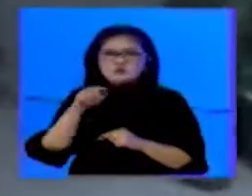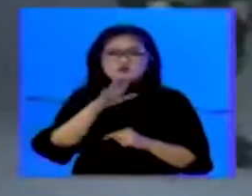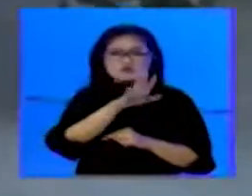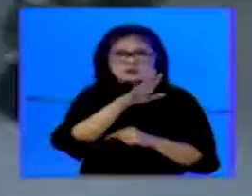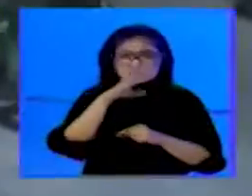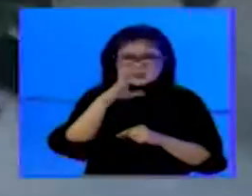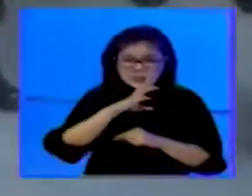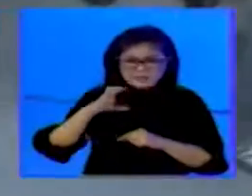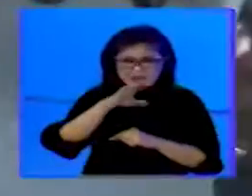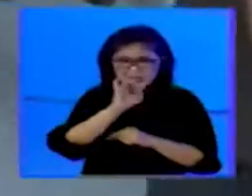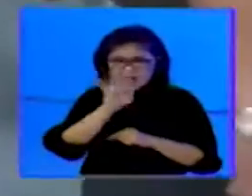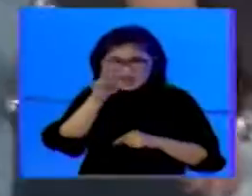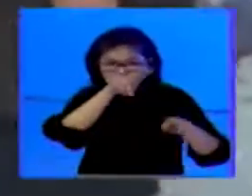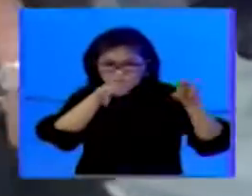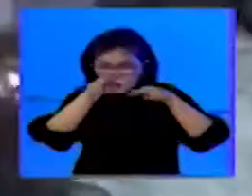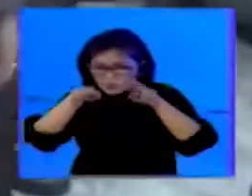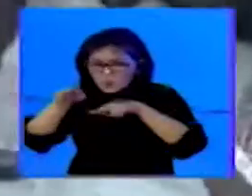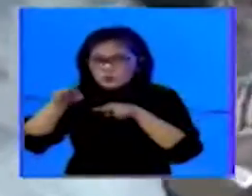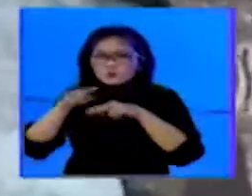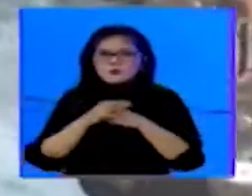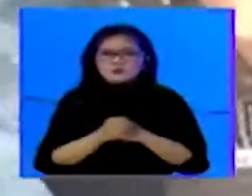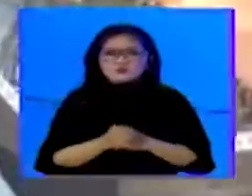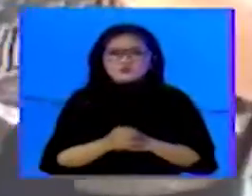Tengah Joko prioso Nails melaporkan